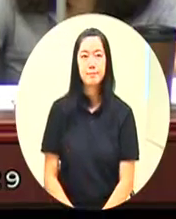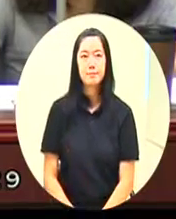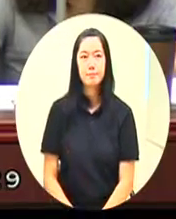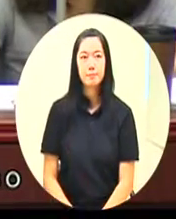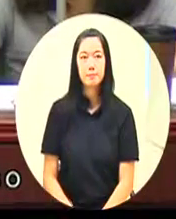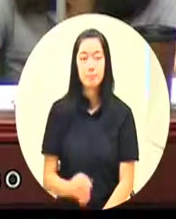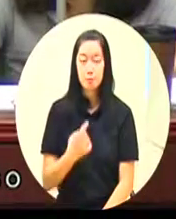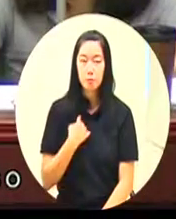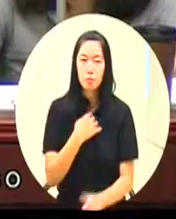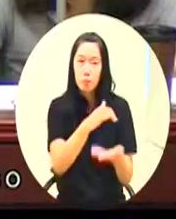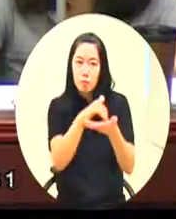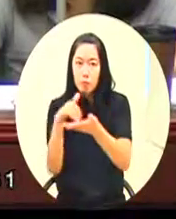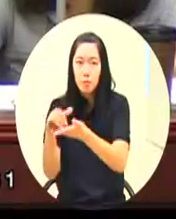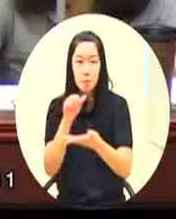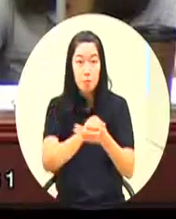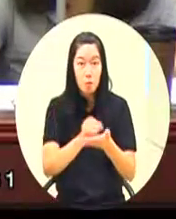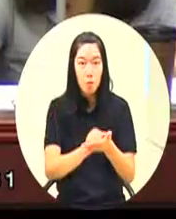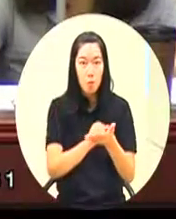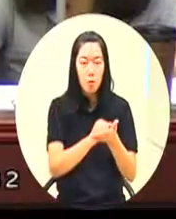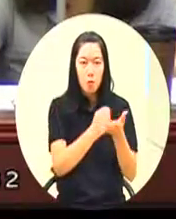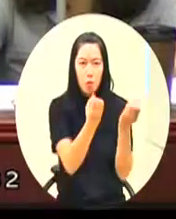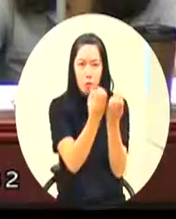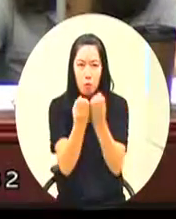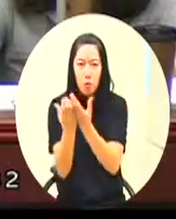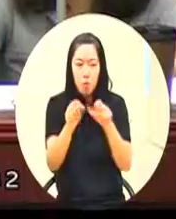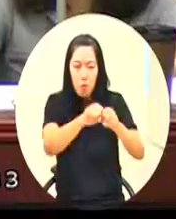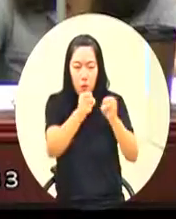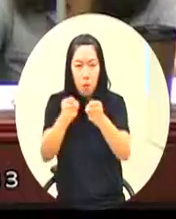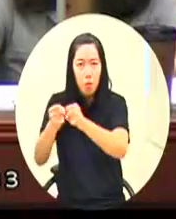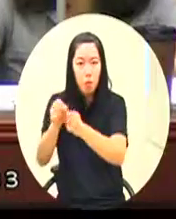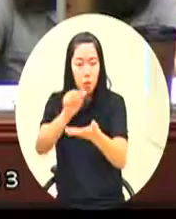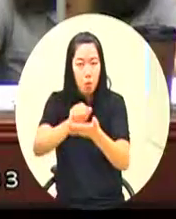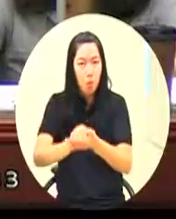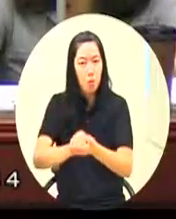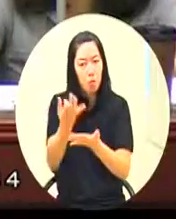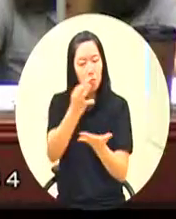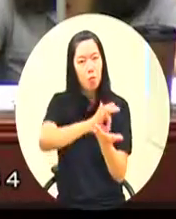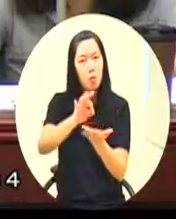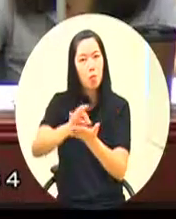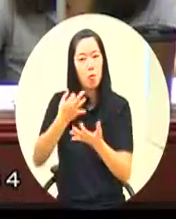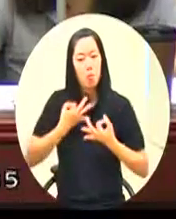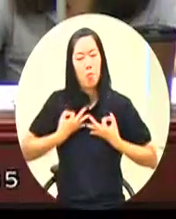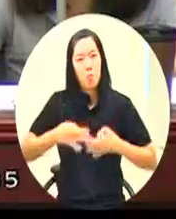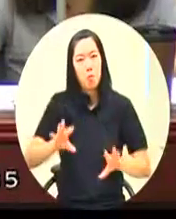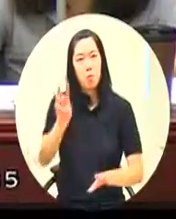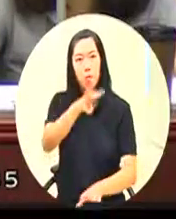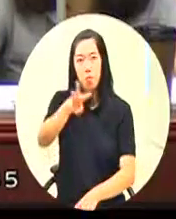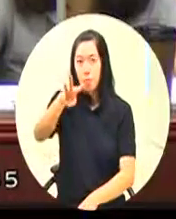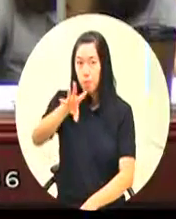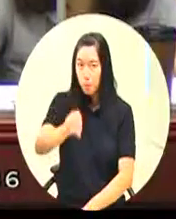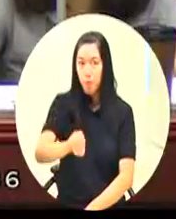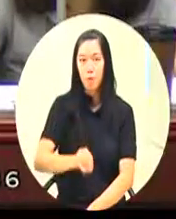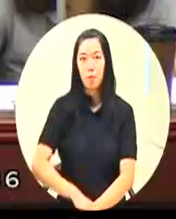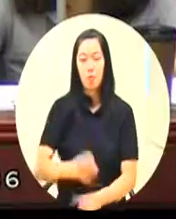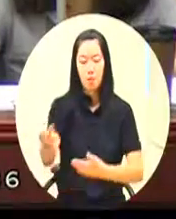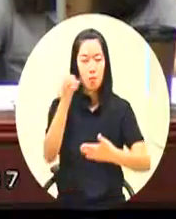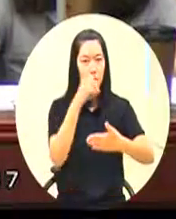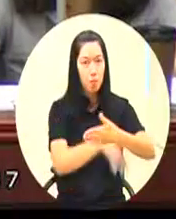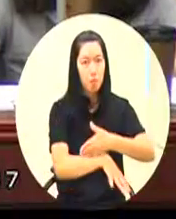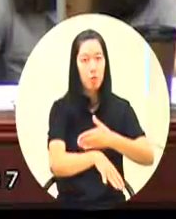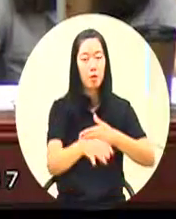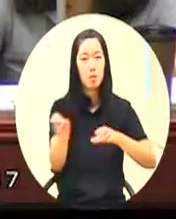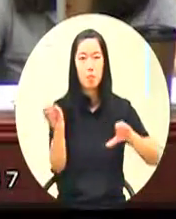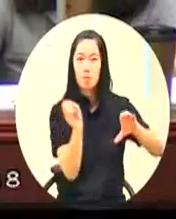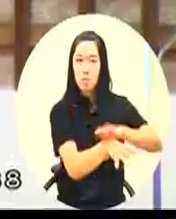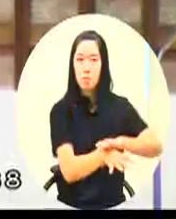就我们统计啊，灾损的情形大概我们统计出来的数字是3000万左右，我们这次有列入灾损里面。 这